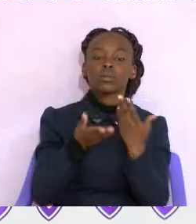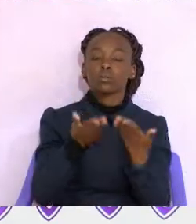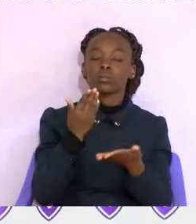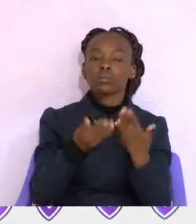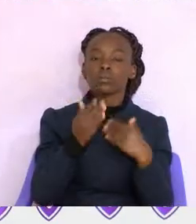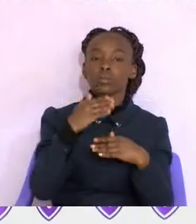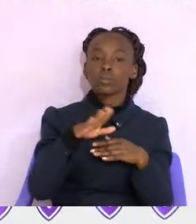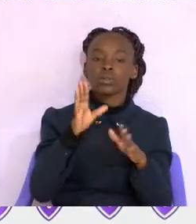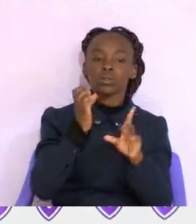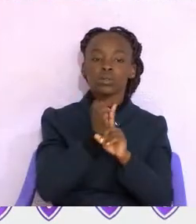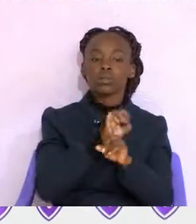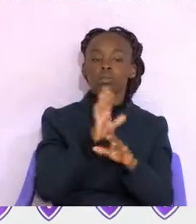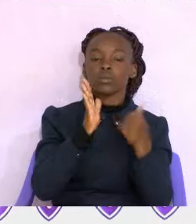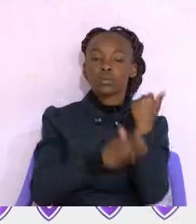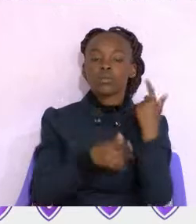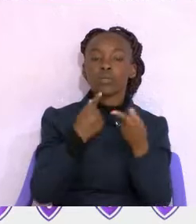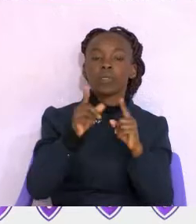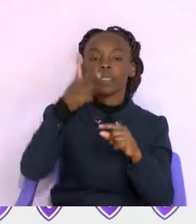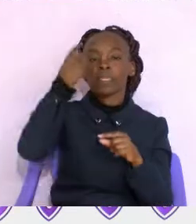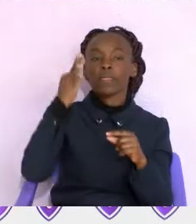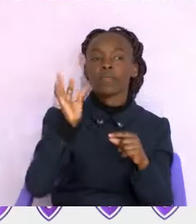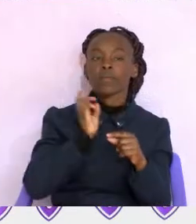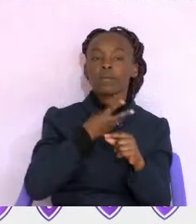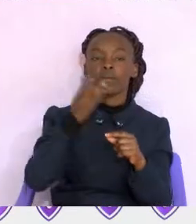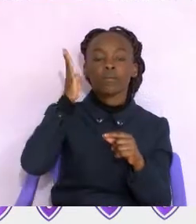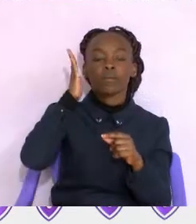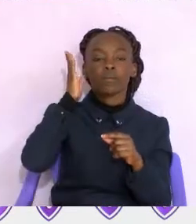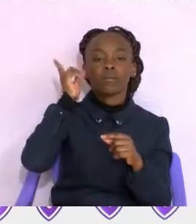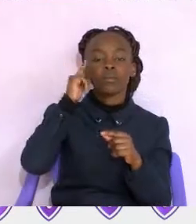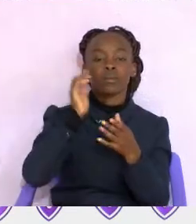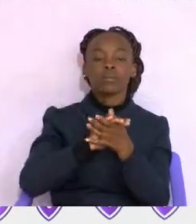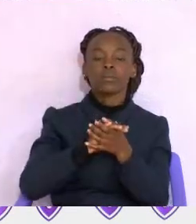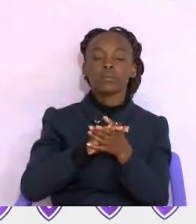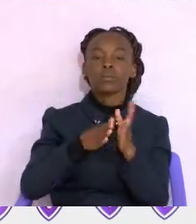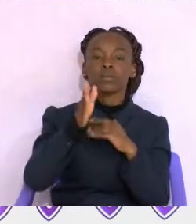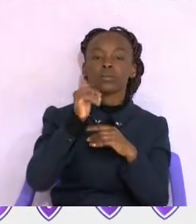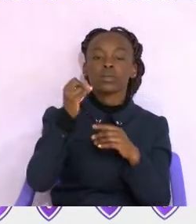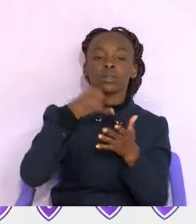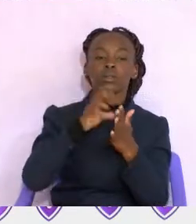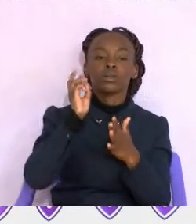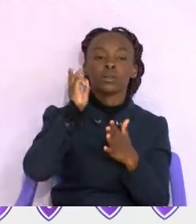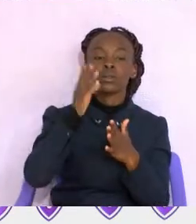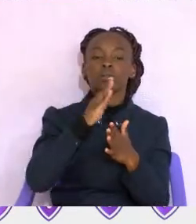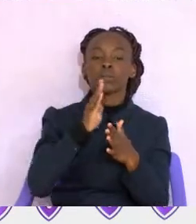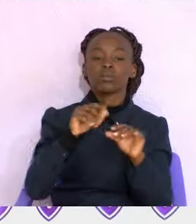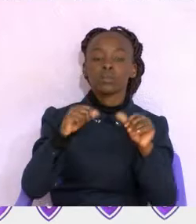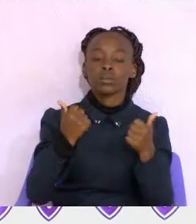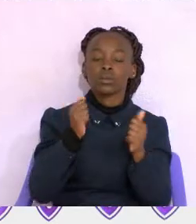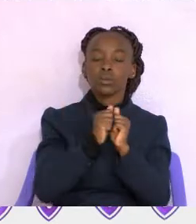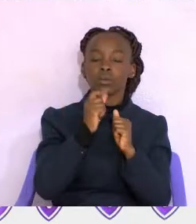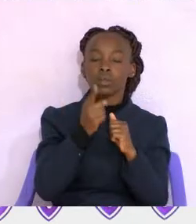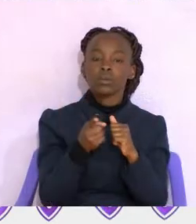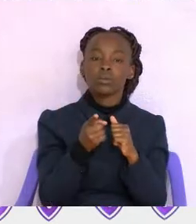saying. But because we believe God, it shall be well with you. itakuwa salama kwako